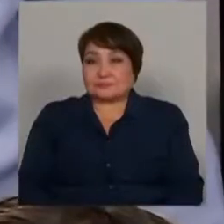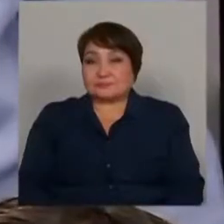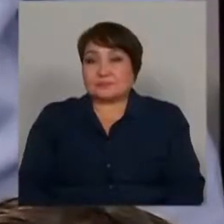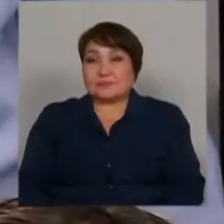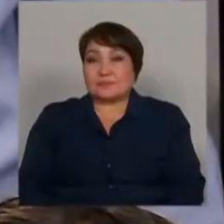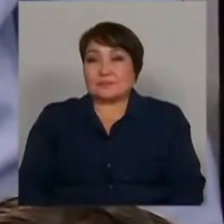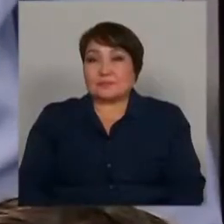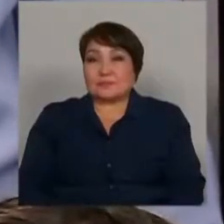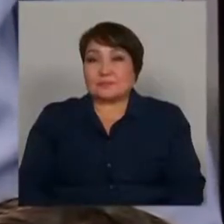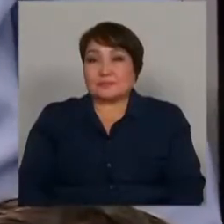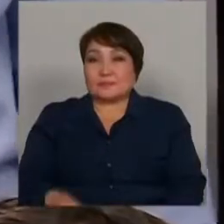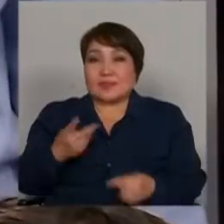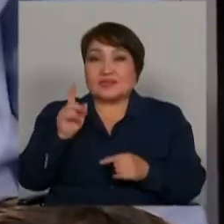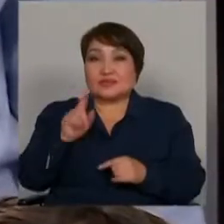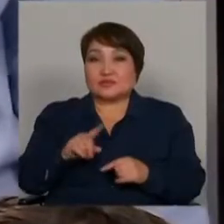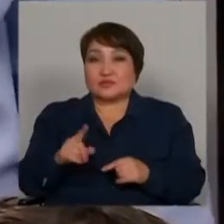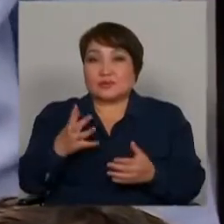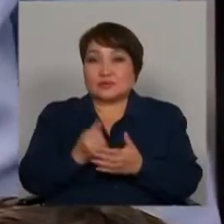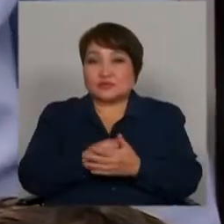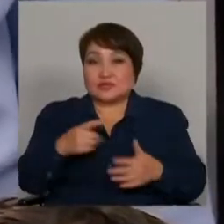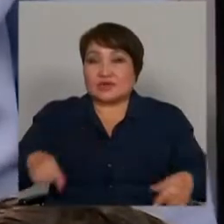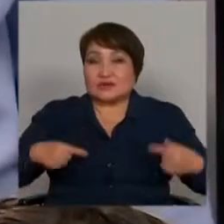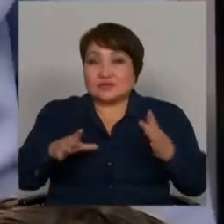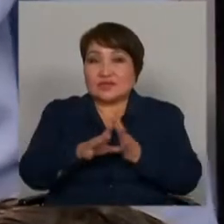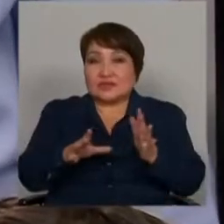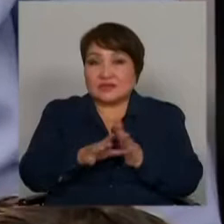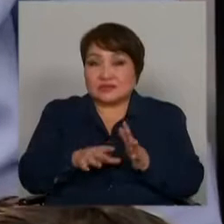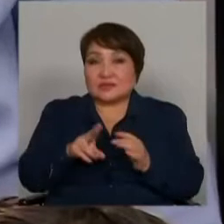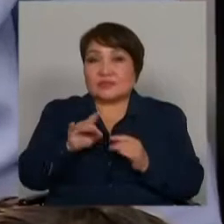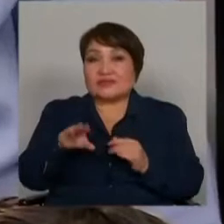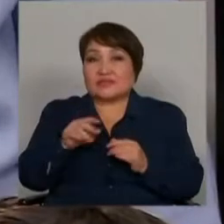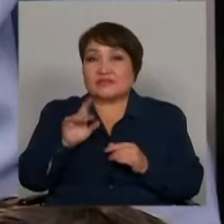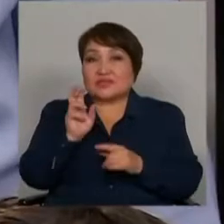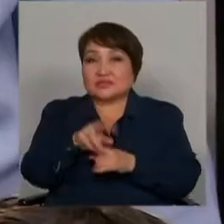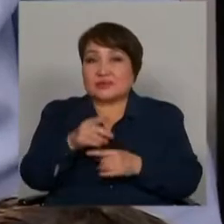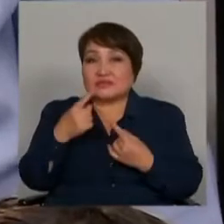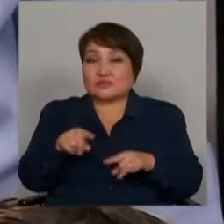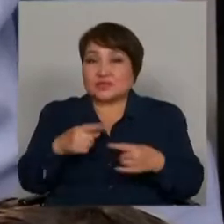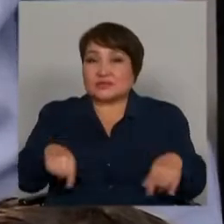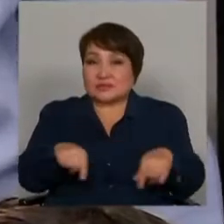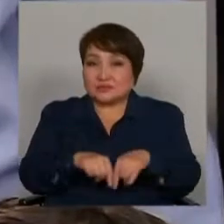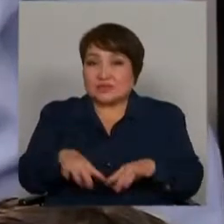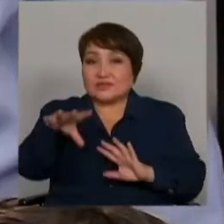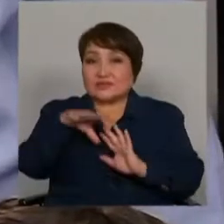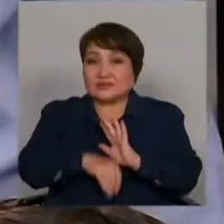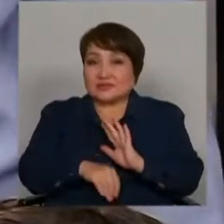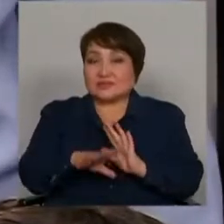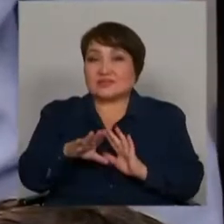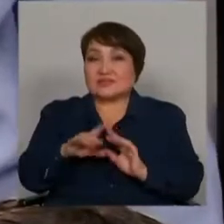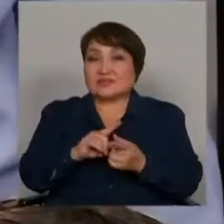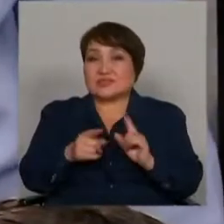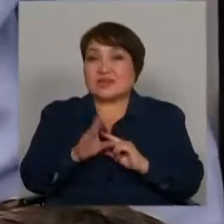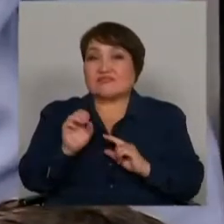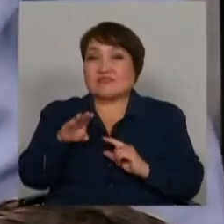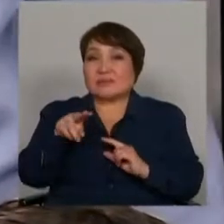чтобы получить коляску с электроприводом, вы должны пойти в МСЭК и в ВПР внести изменения. Как только в ВПР внесутся изменения,